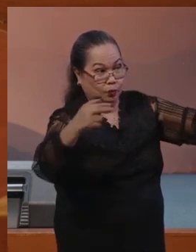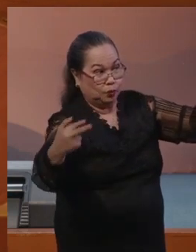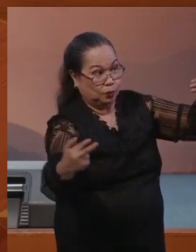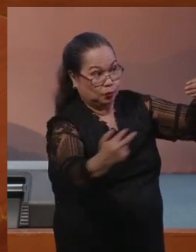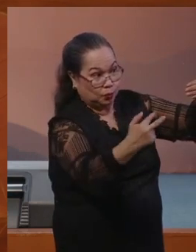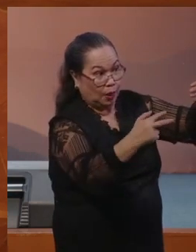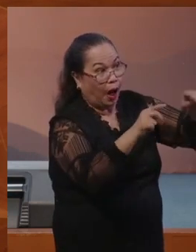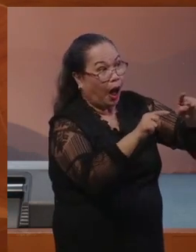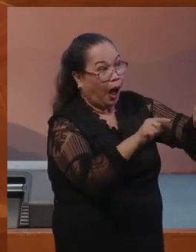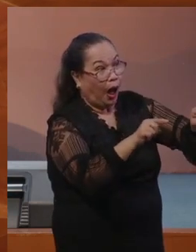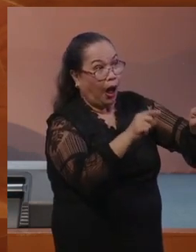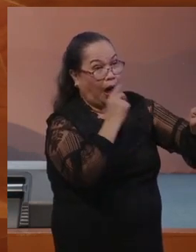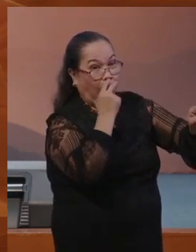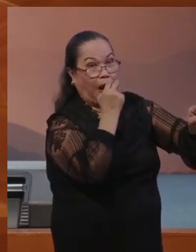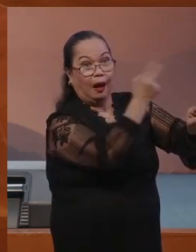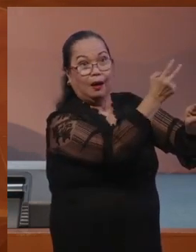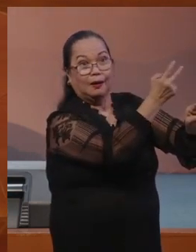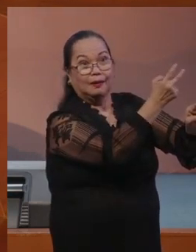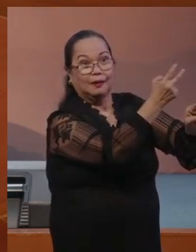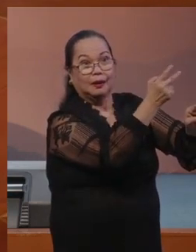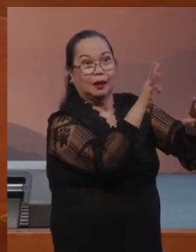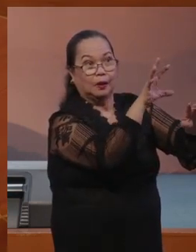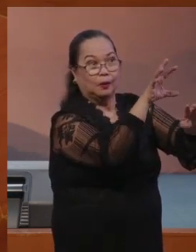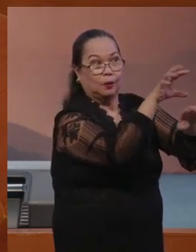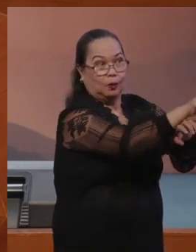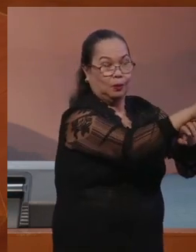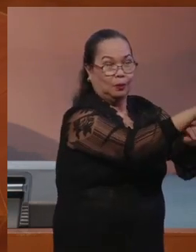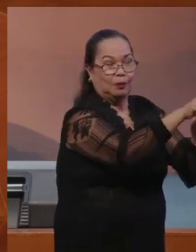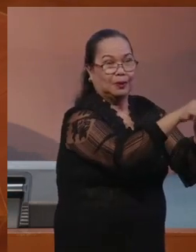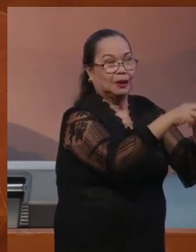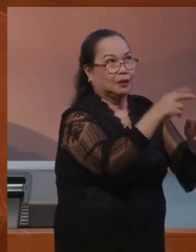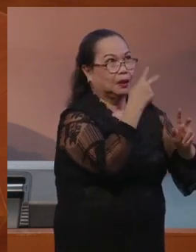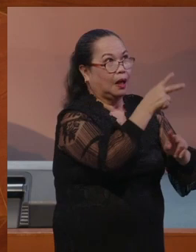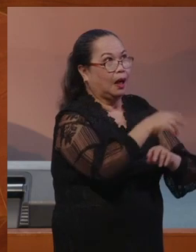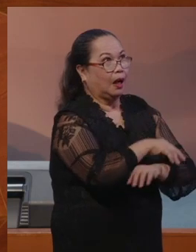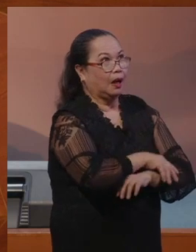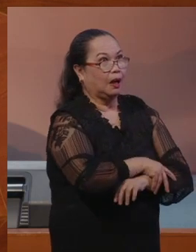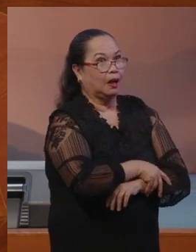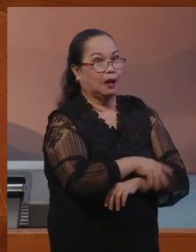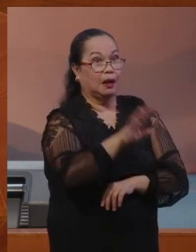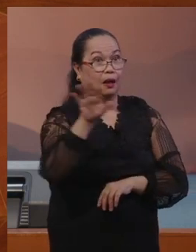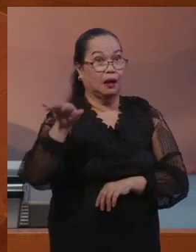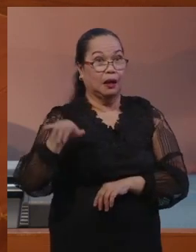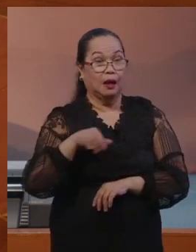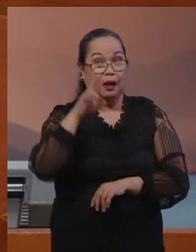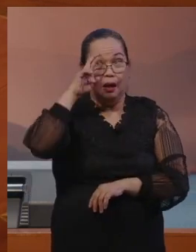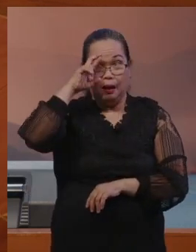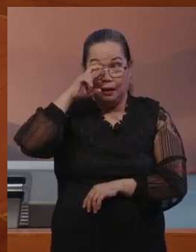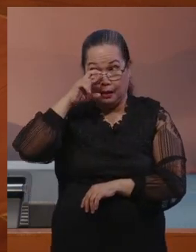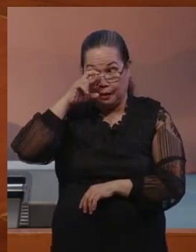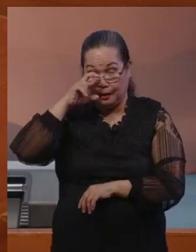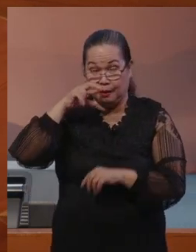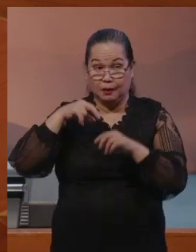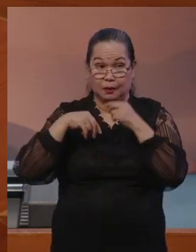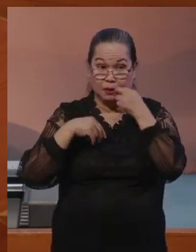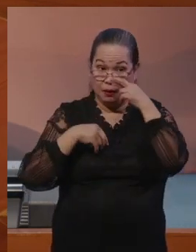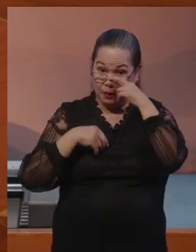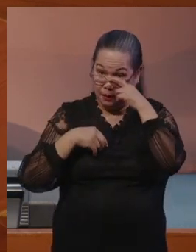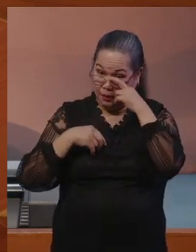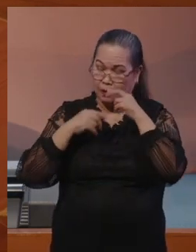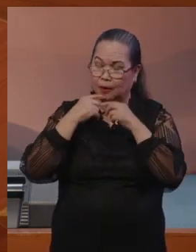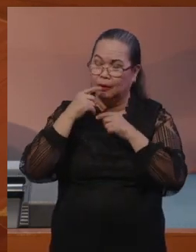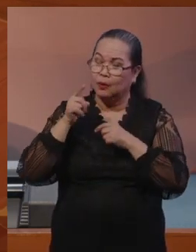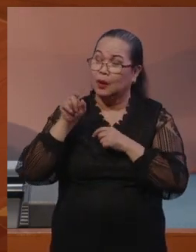dito at susugurin na nila yung wall, siguro pinagbili ng mga spy. Sabi ni Joshua, pag